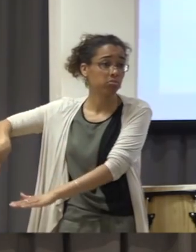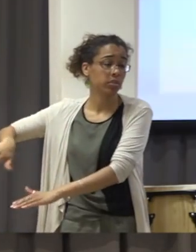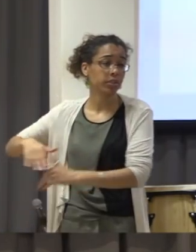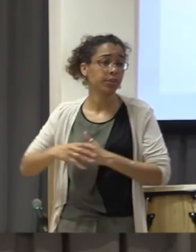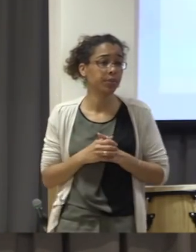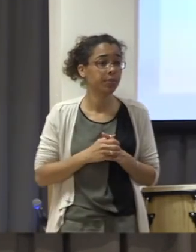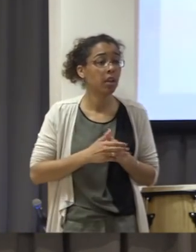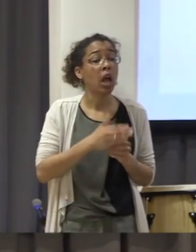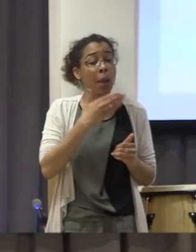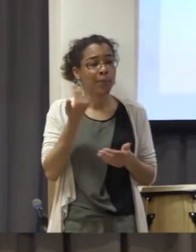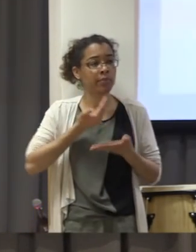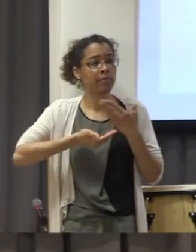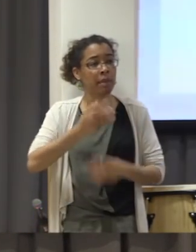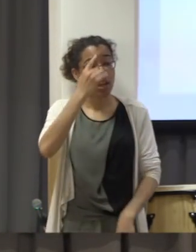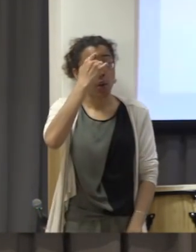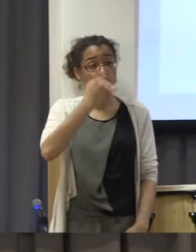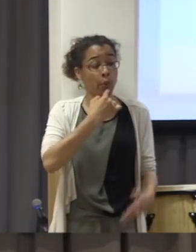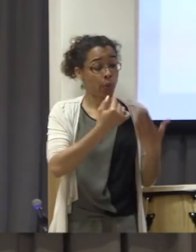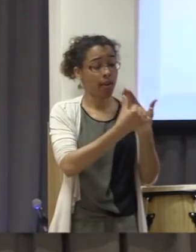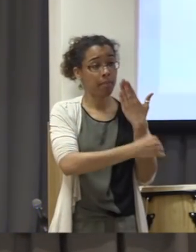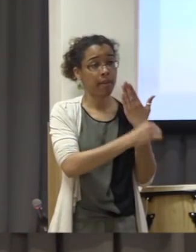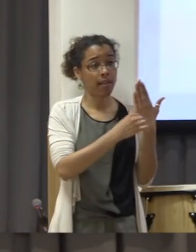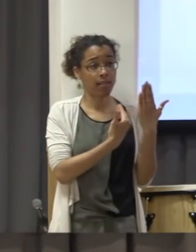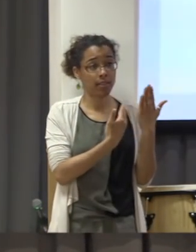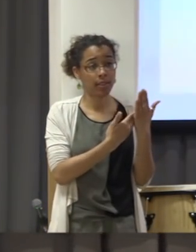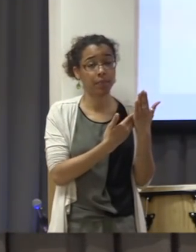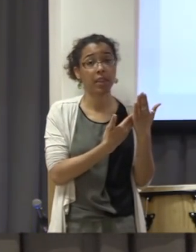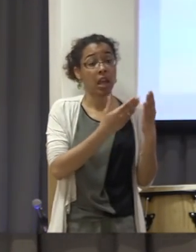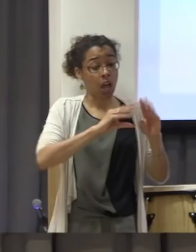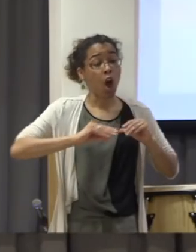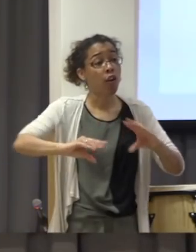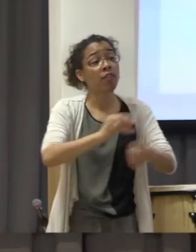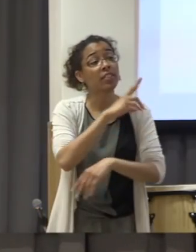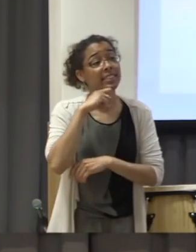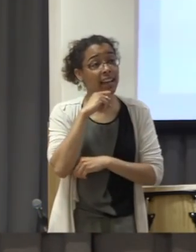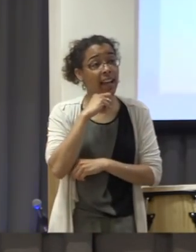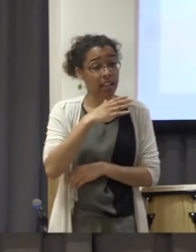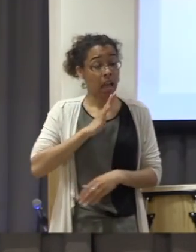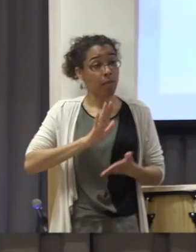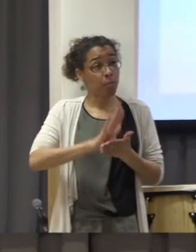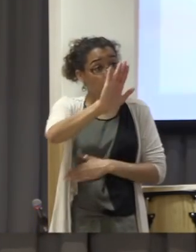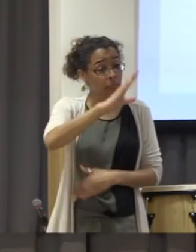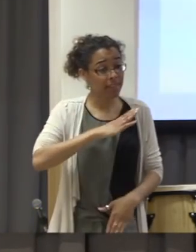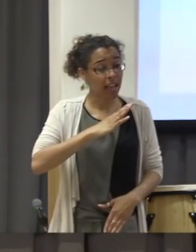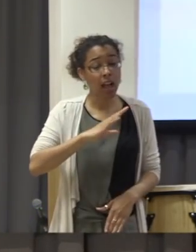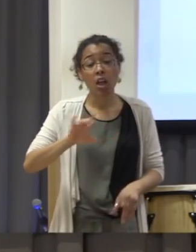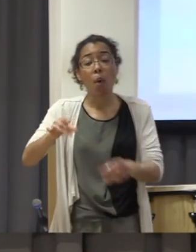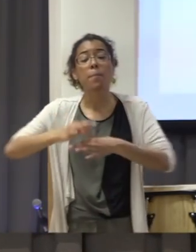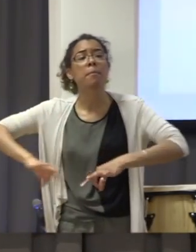au lieu de croire à la parole. Les enfants d'Israël, ils ont eu la promesse d'aller là où le lait, le miel